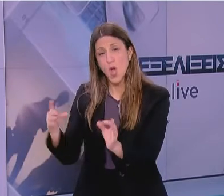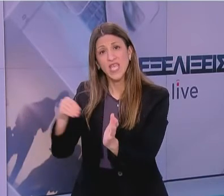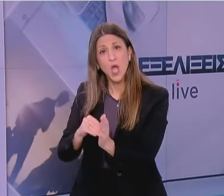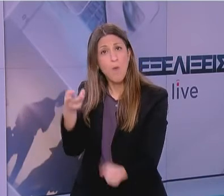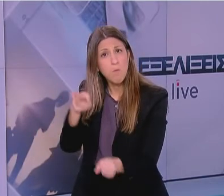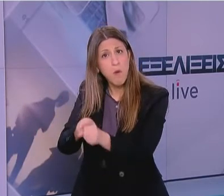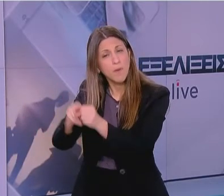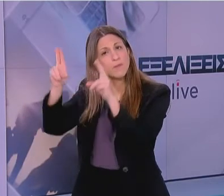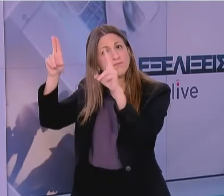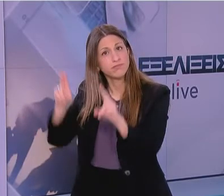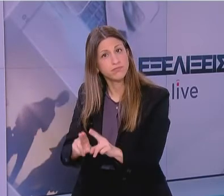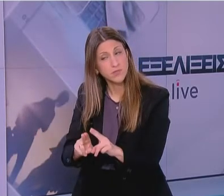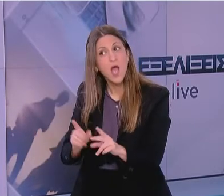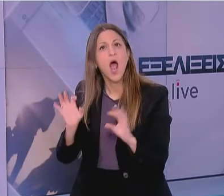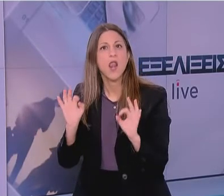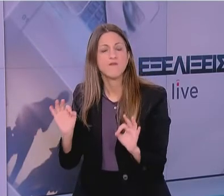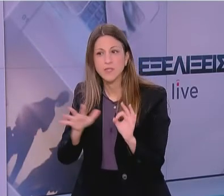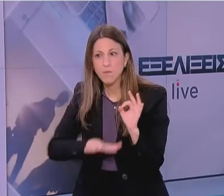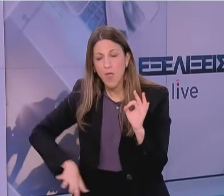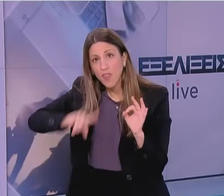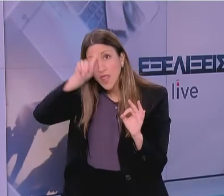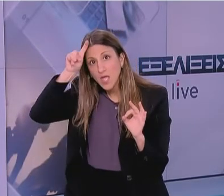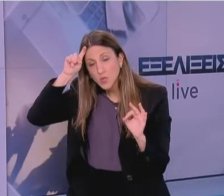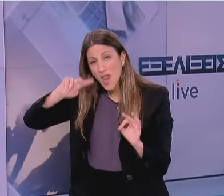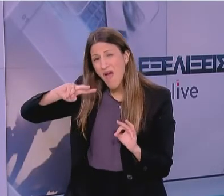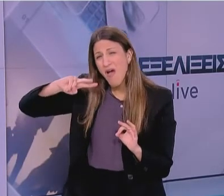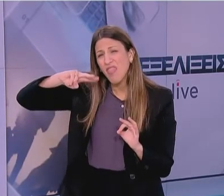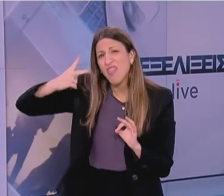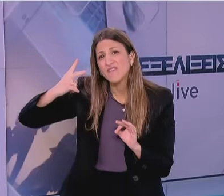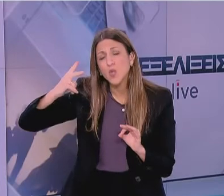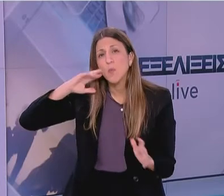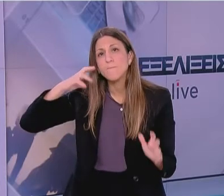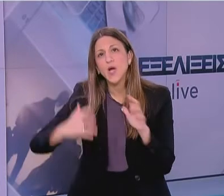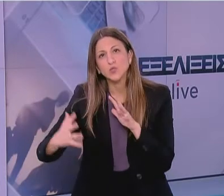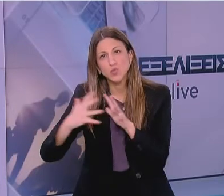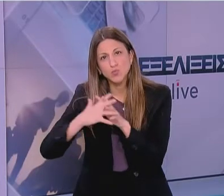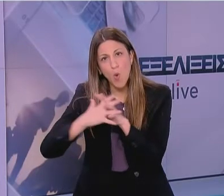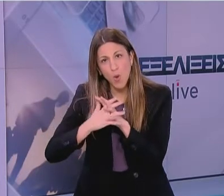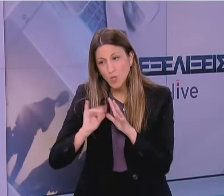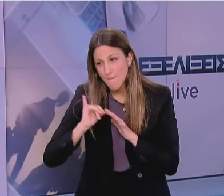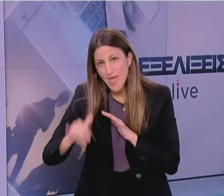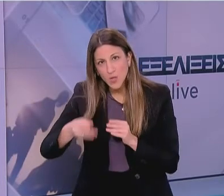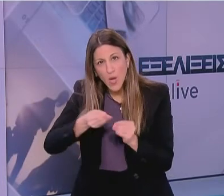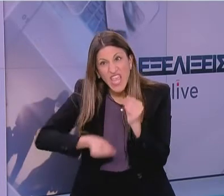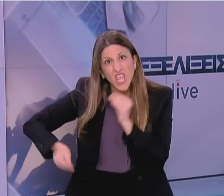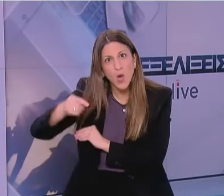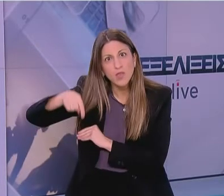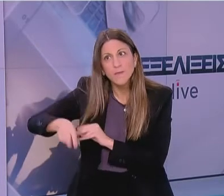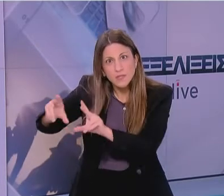ζήσουν κάτι αντίστοιχο από το Δεύτερο Παγκόσμιο Πόλεμο. Τόσο το επίπεδο της θνησιμότητας, όσο και ο ρυθμός